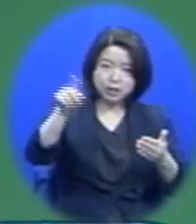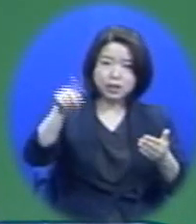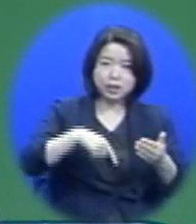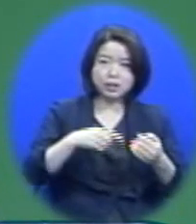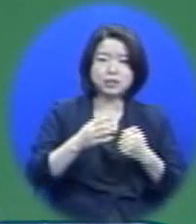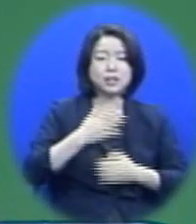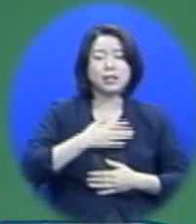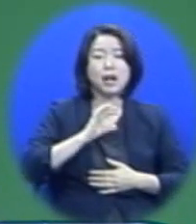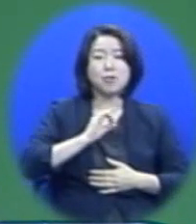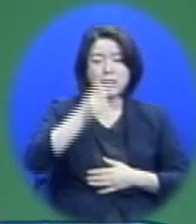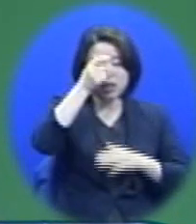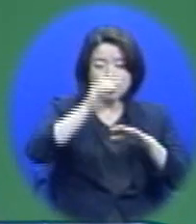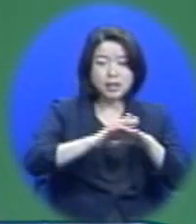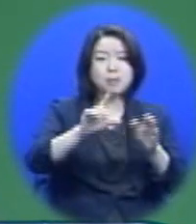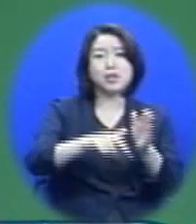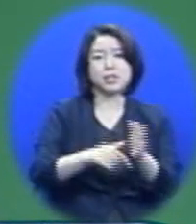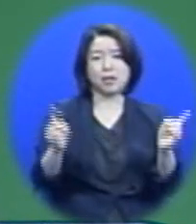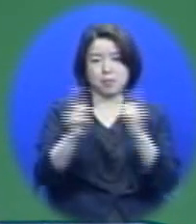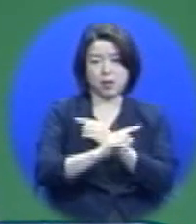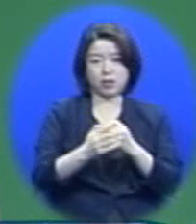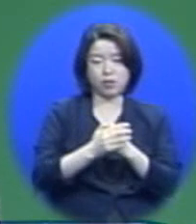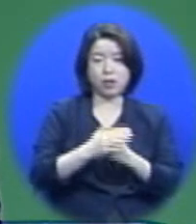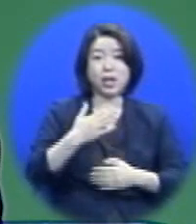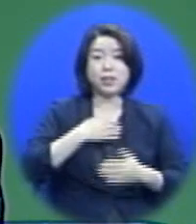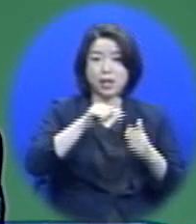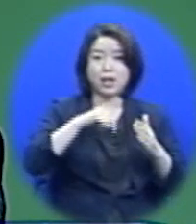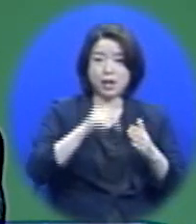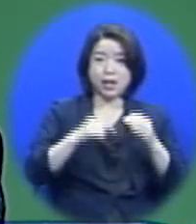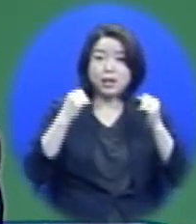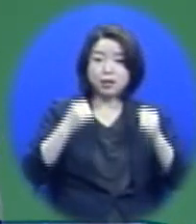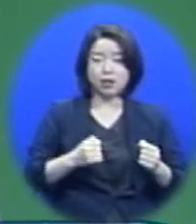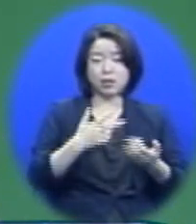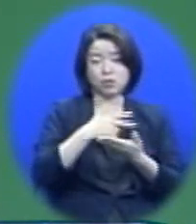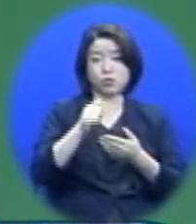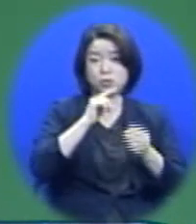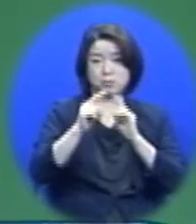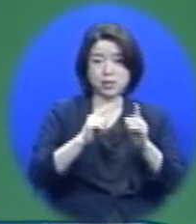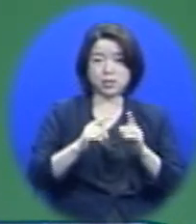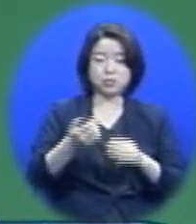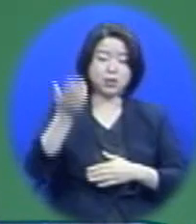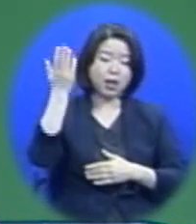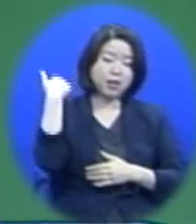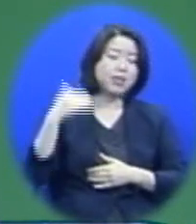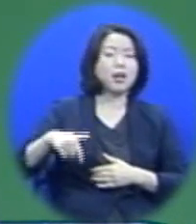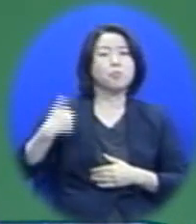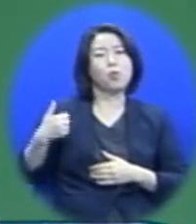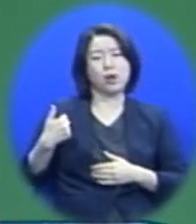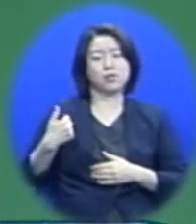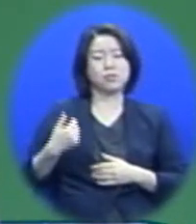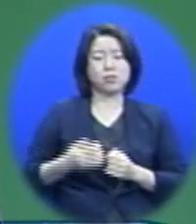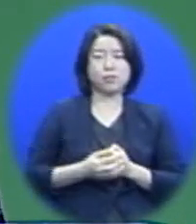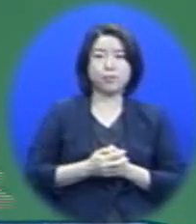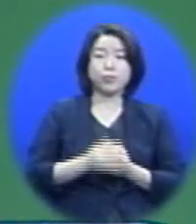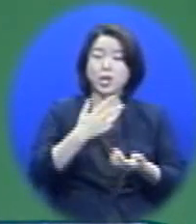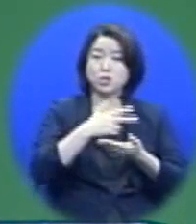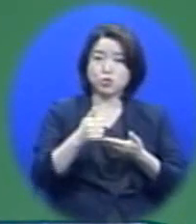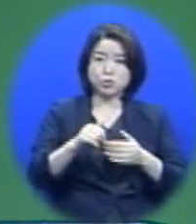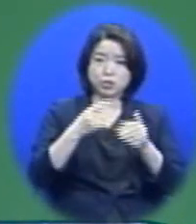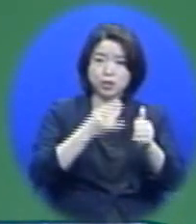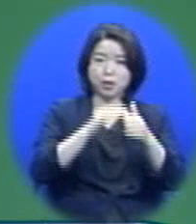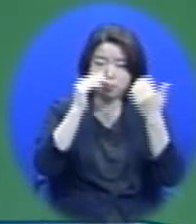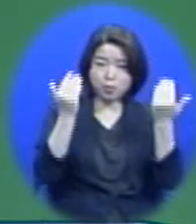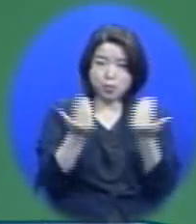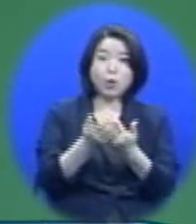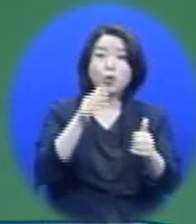바뀌었습니다. 내 안에 거하라 하신 주님의 말씀은 그동안 전혀 몰랐습니다. 주님께 모든 걸